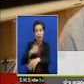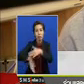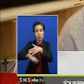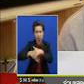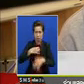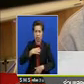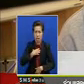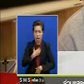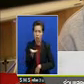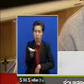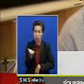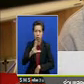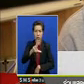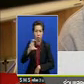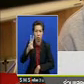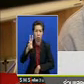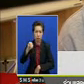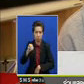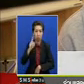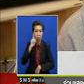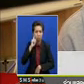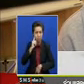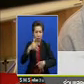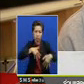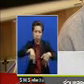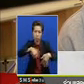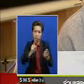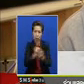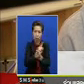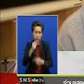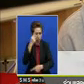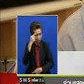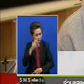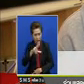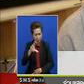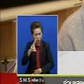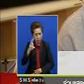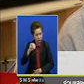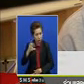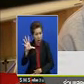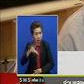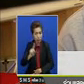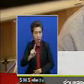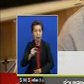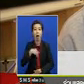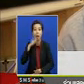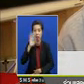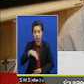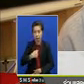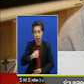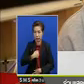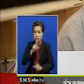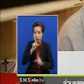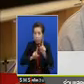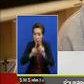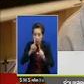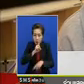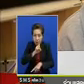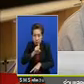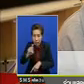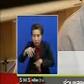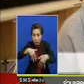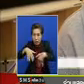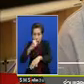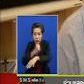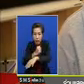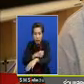บาทที่สังคมก็คงจะสงสัยว่ามาจากไงใช่ไหมฮะมันมาจากผลสำรวจค่าครองชีพของพี่น้องเ